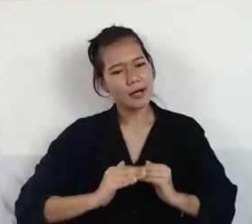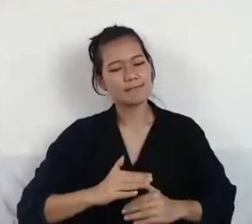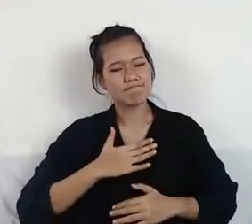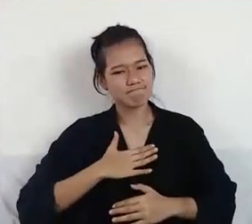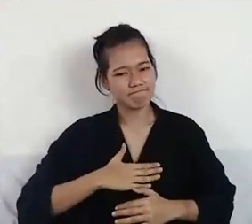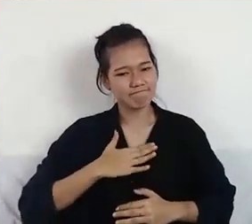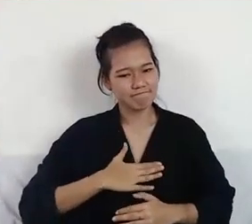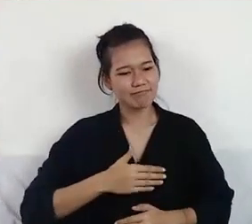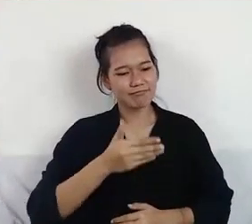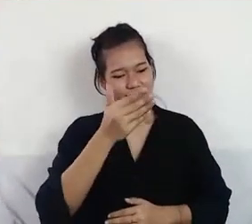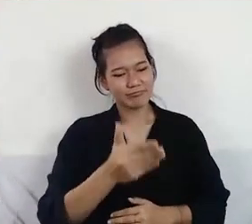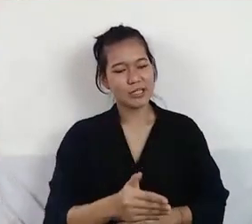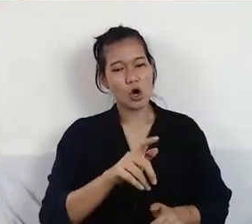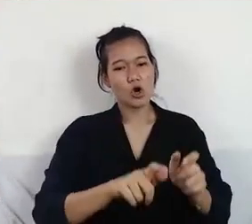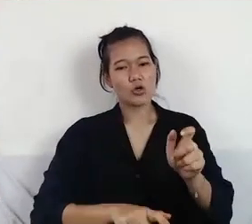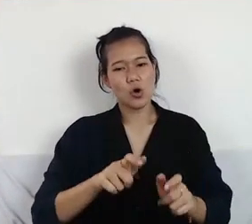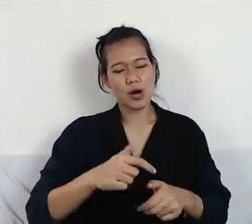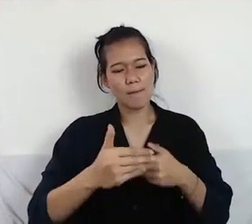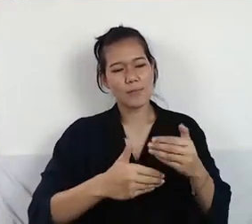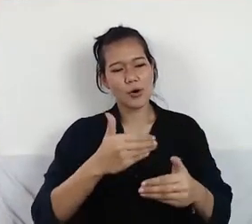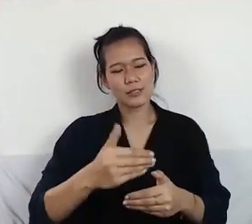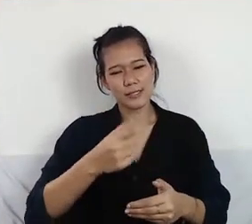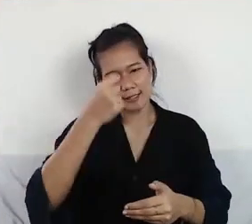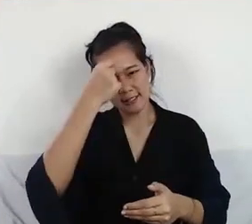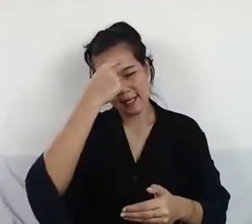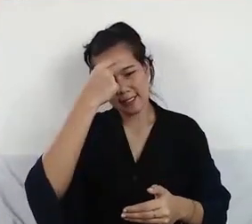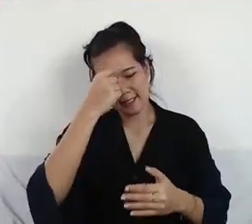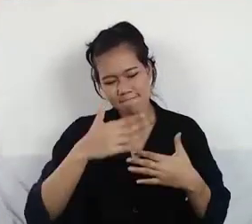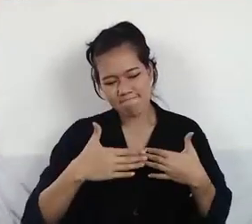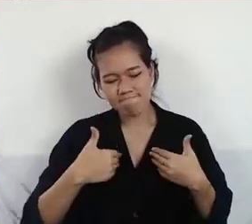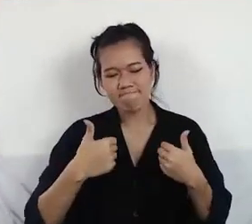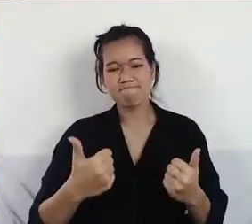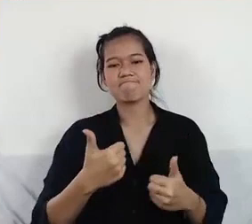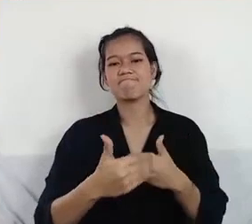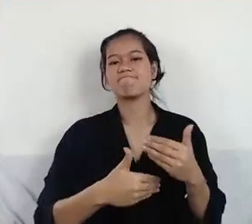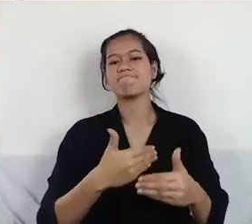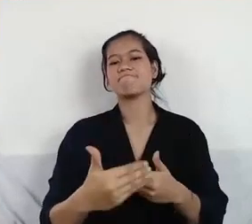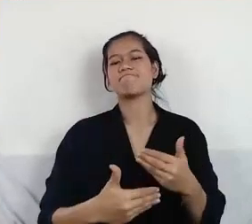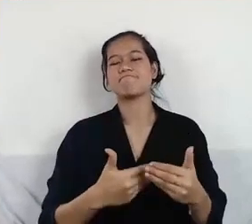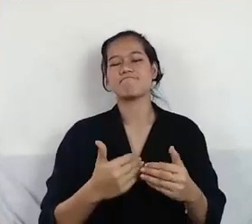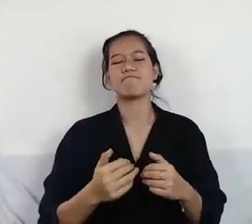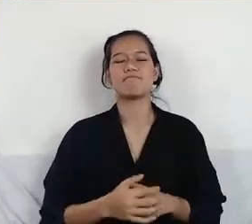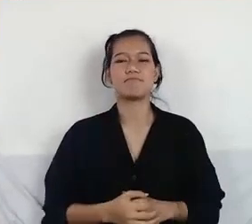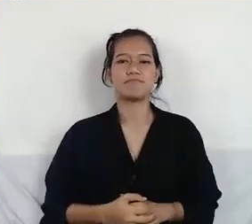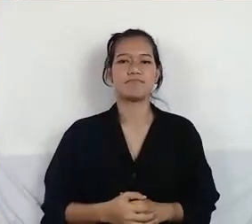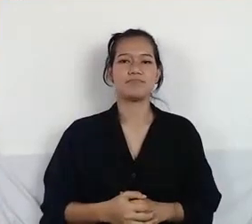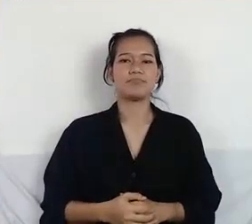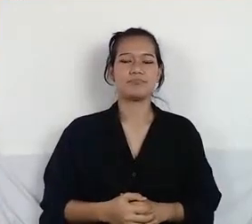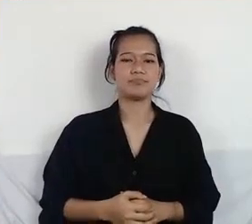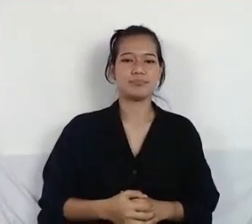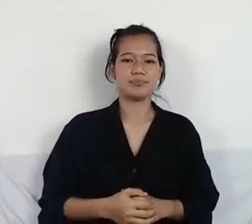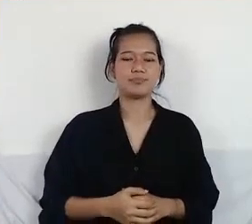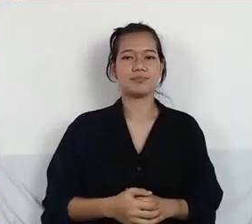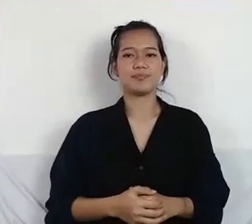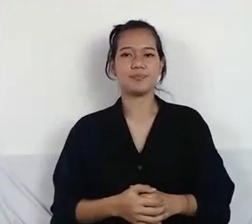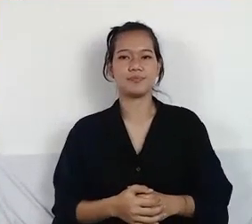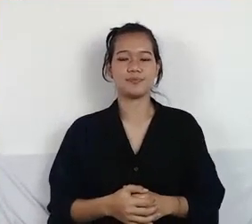Sehingga saudara-saudara kami ini dapat melalui setiap proses yang harus dijalani demi kesempurnaan kesembuhan mereka.